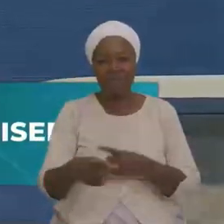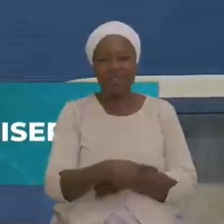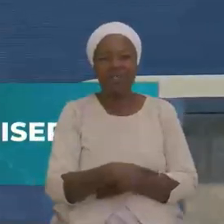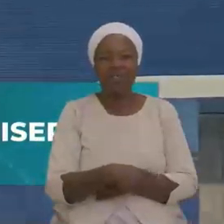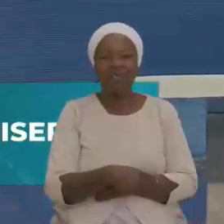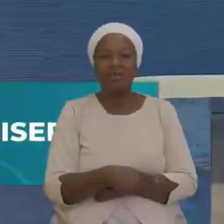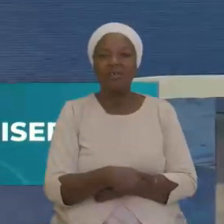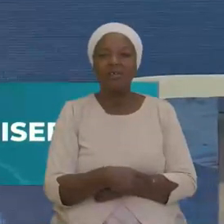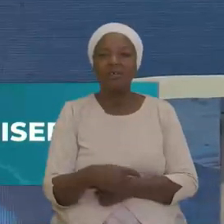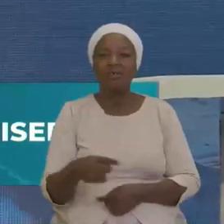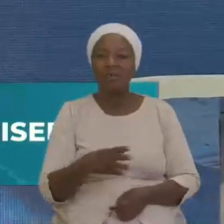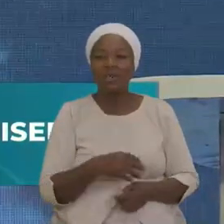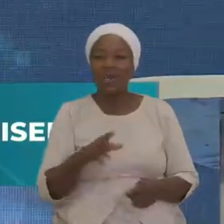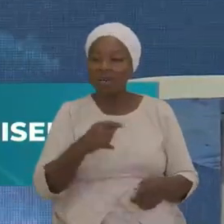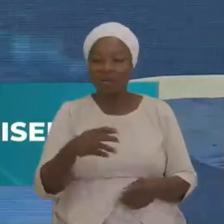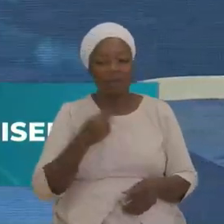remarquez, quand vous êtes dans le vol,